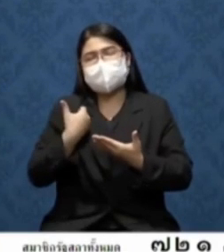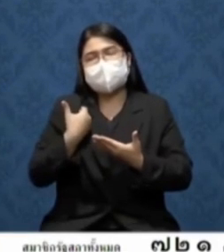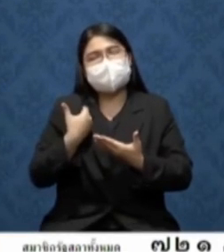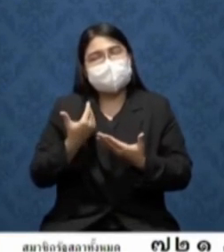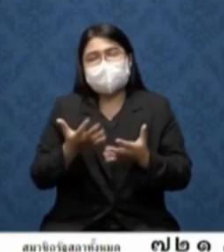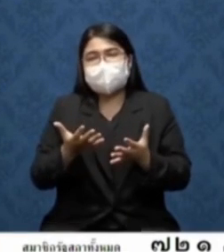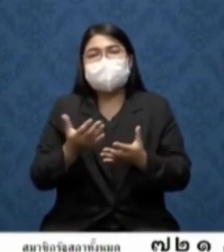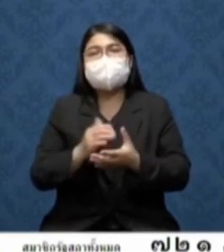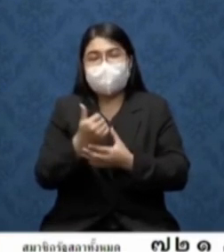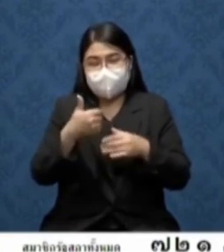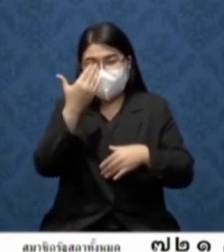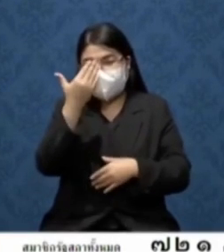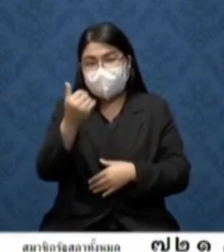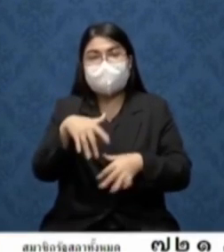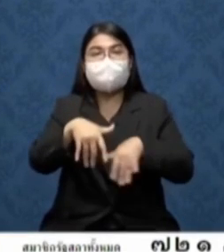าชน